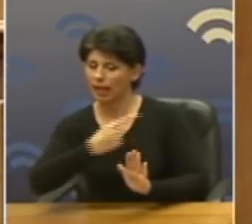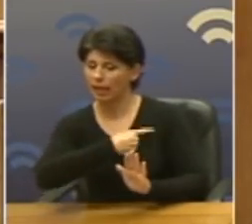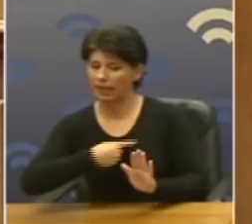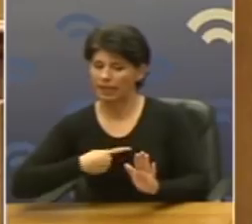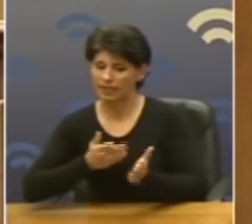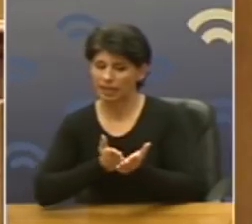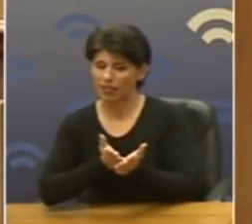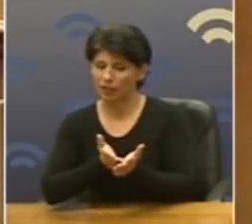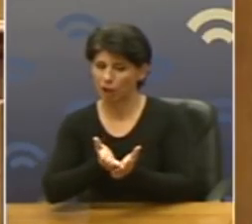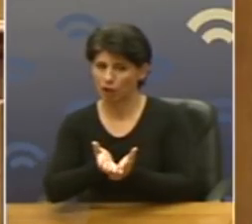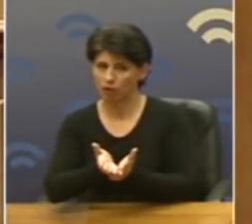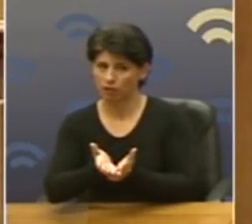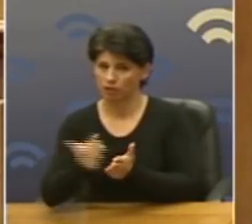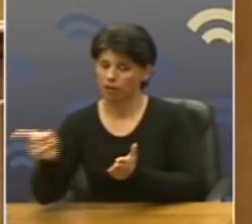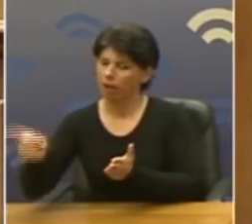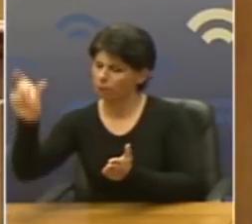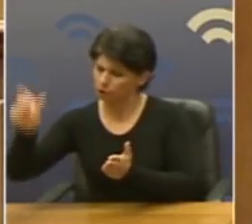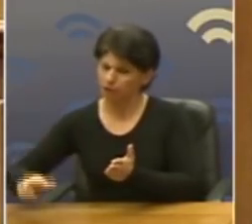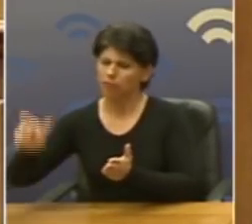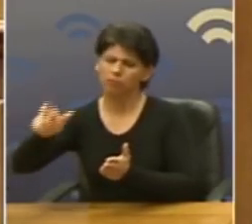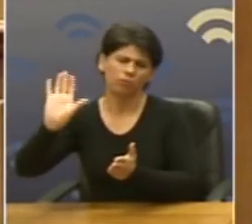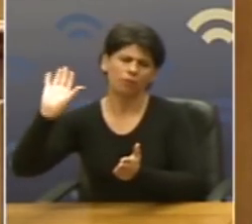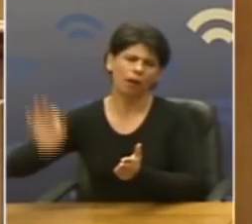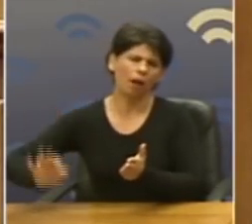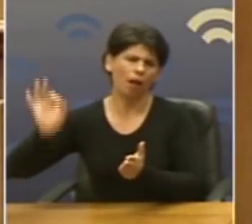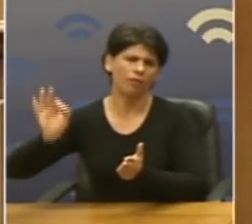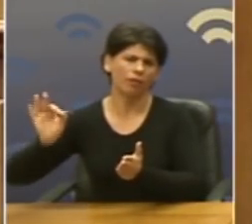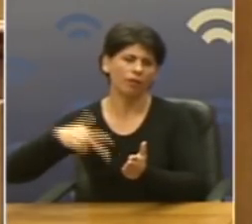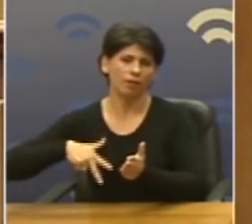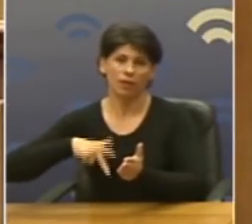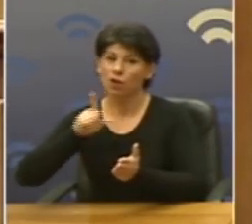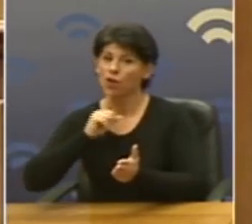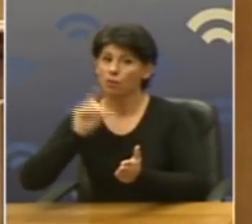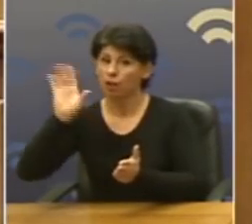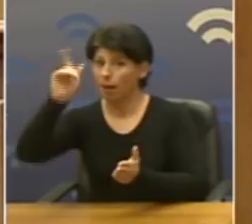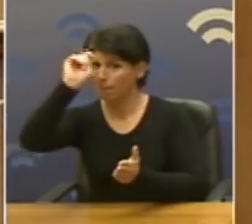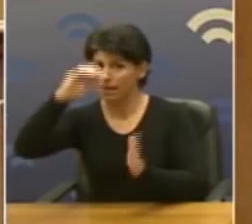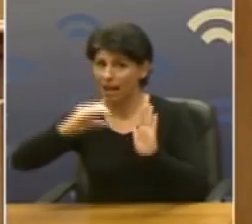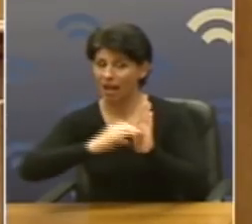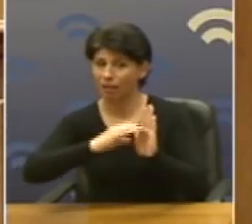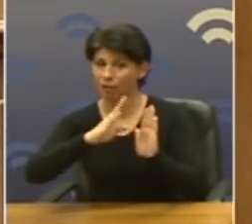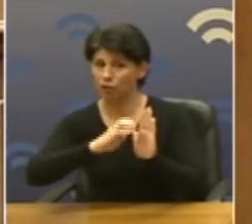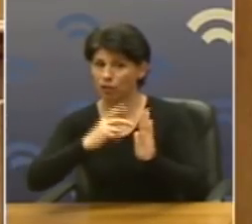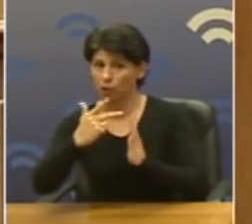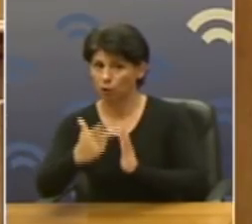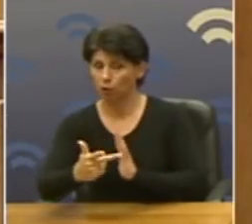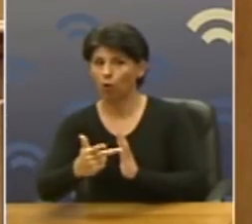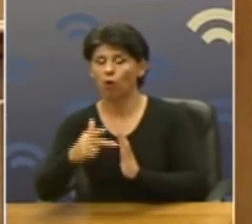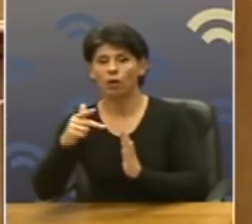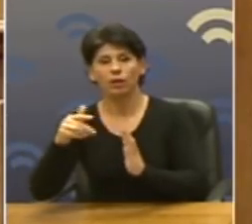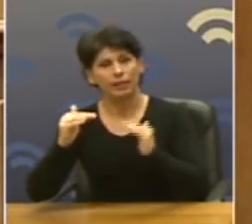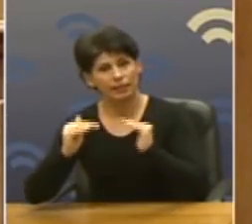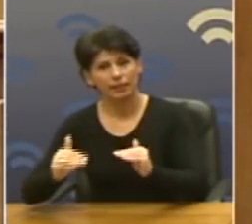της δικαιοσύνης από την εκάστοτε κυβέρνηση, όπως και του απαράδεκτου άρθρου 48 για την